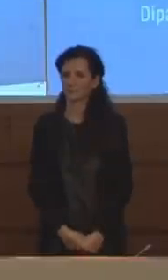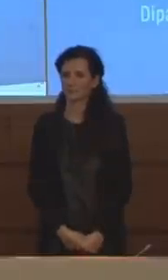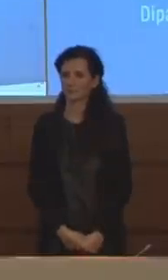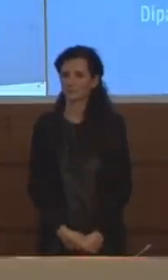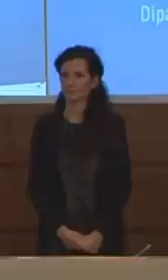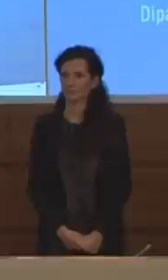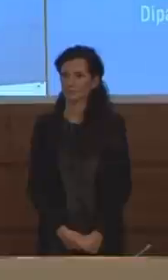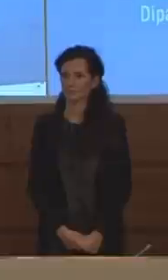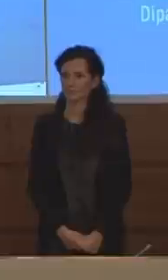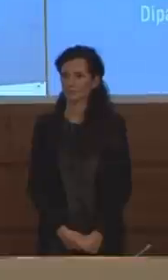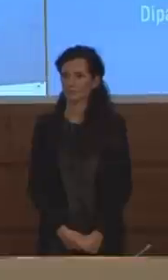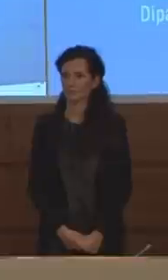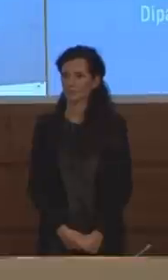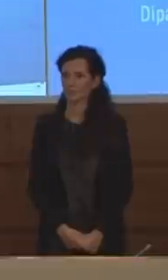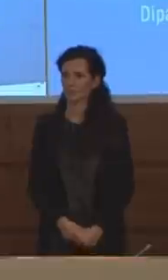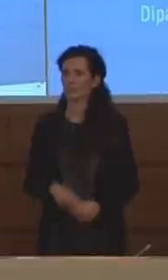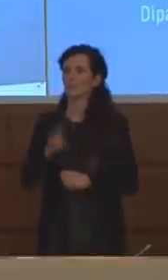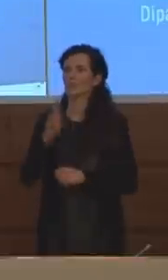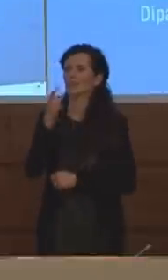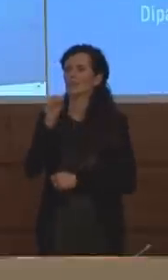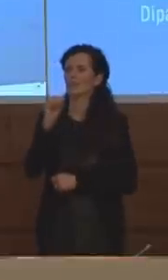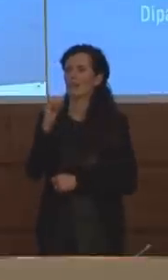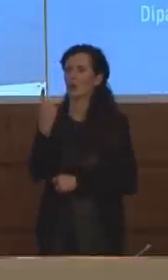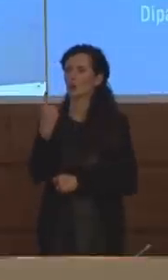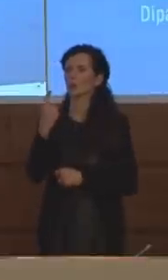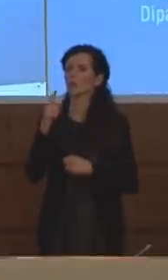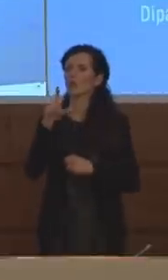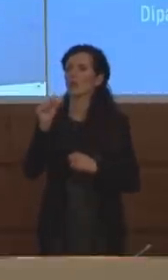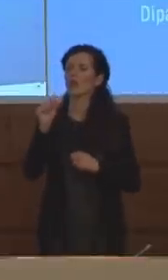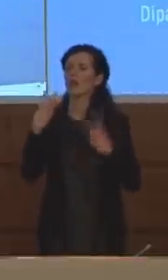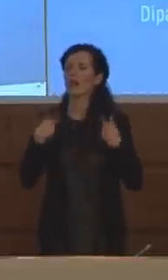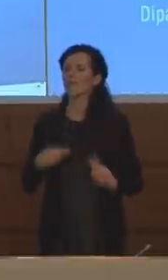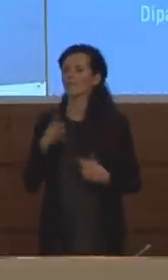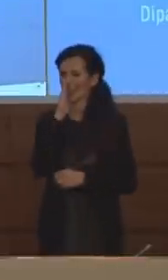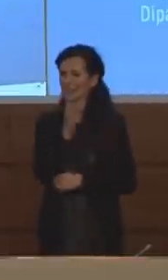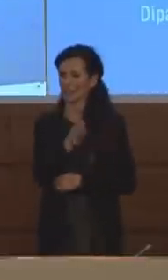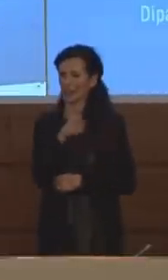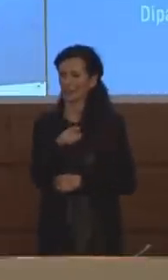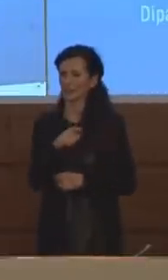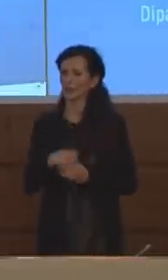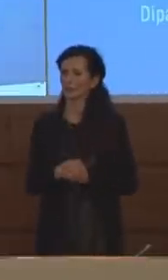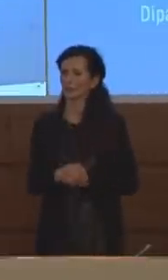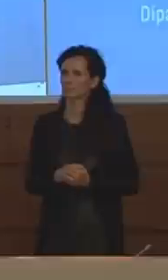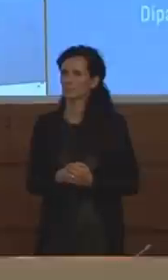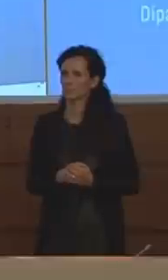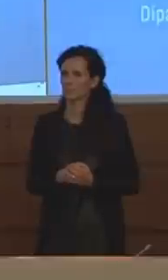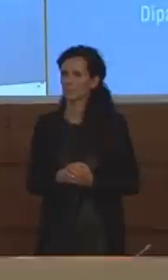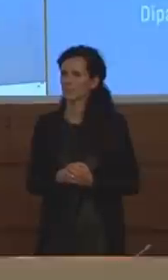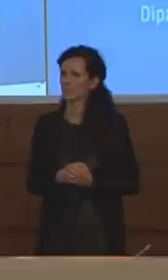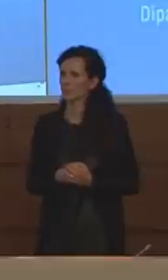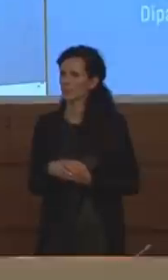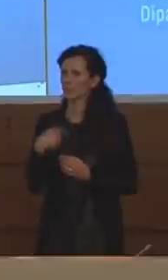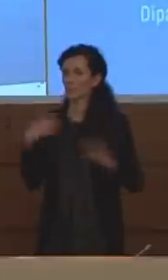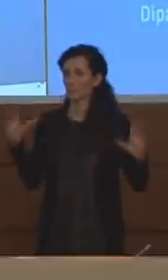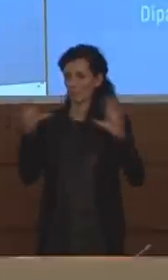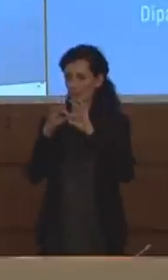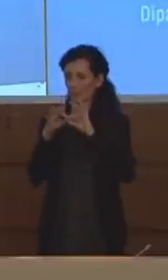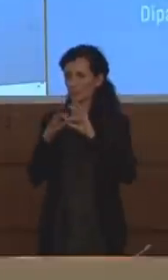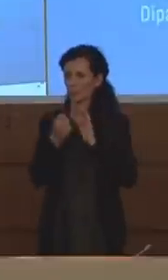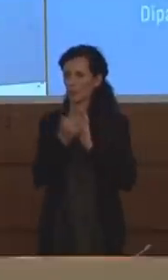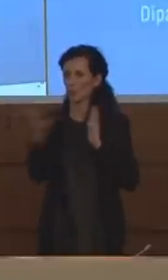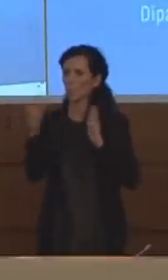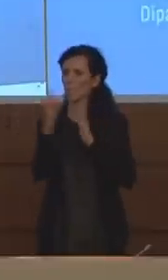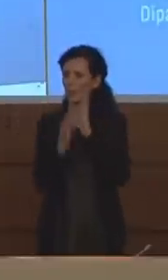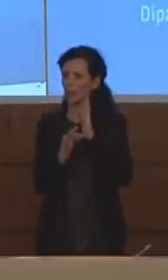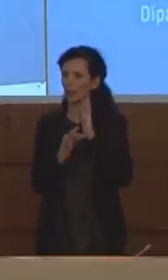buonasera sono indegna patria gallina di raiuno la vita in diretta e volevo tornare un attimo su i numeri dell isolamento domiciliare che